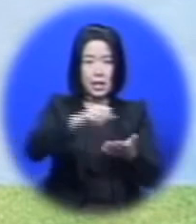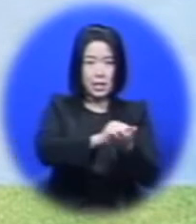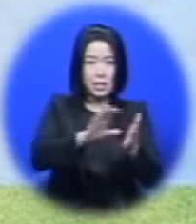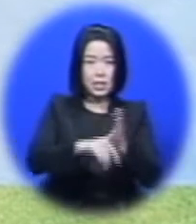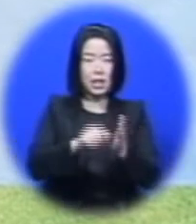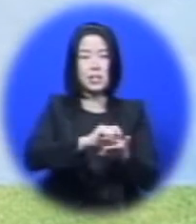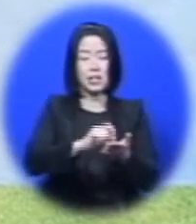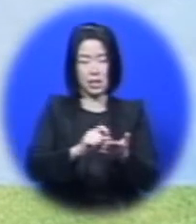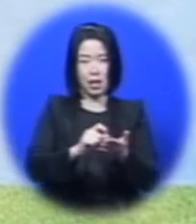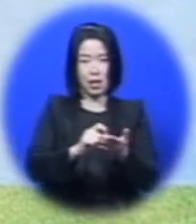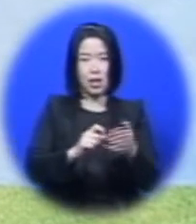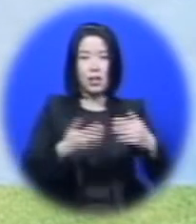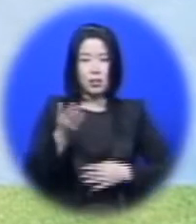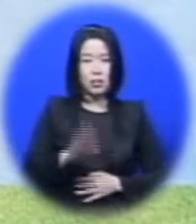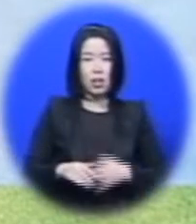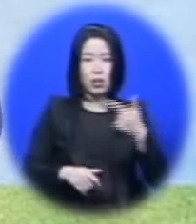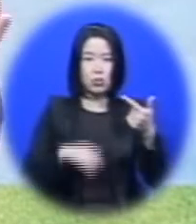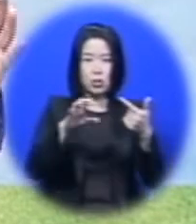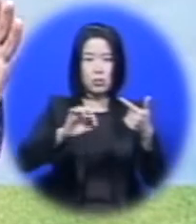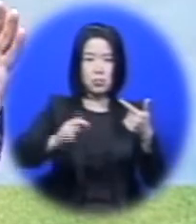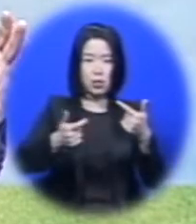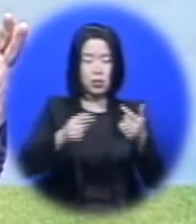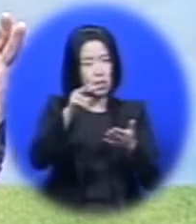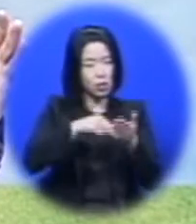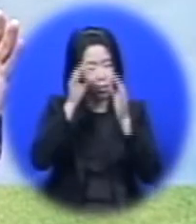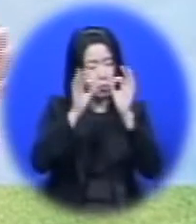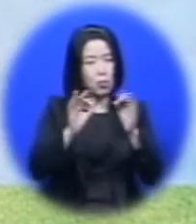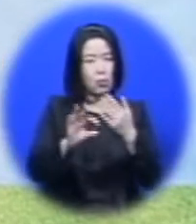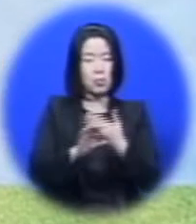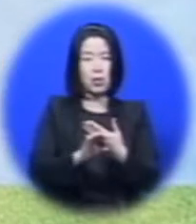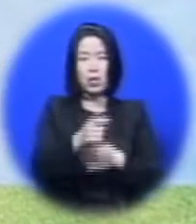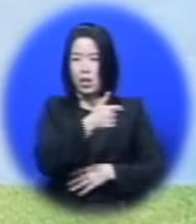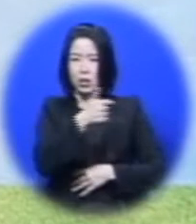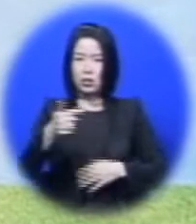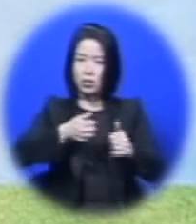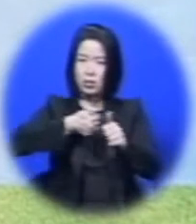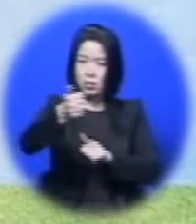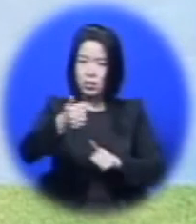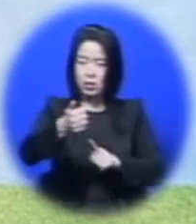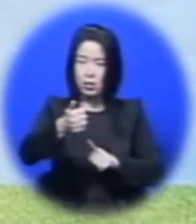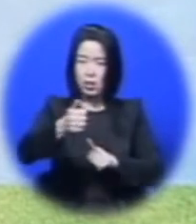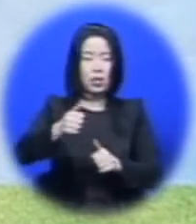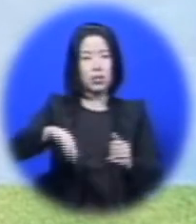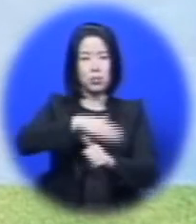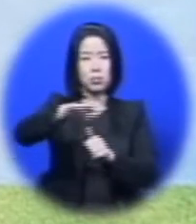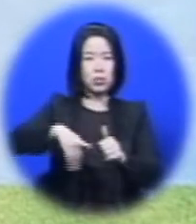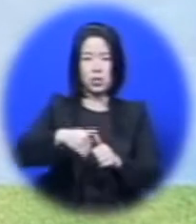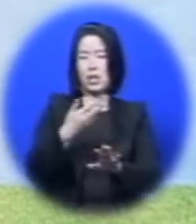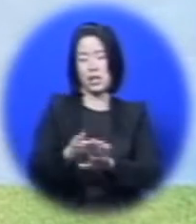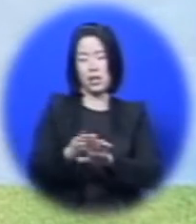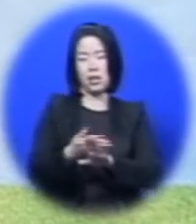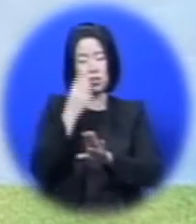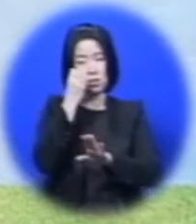시편 60편을 읽어보면 큰 승리를 거두었던 때의 분위기가 전혀 아닙니다.